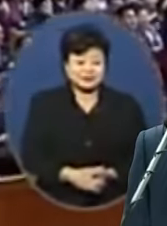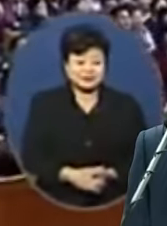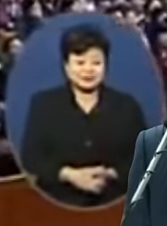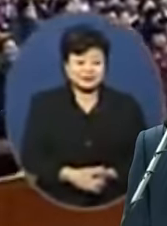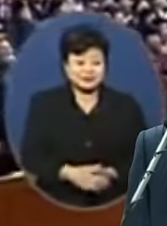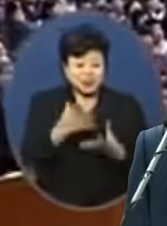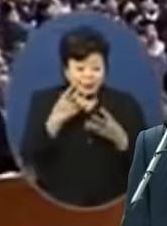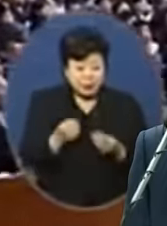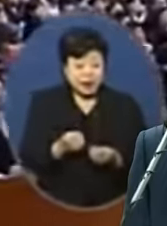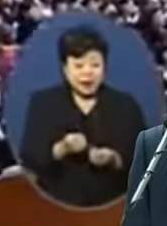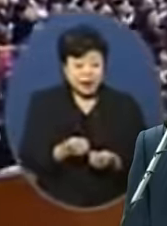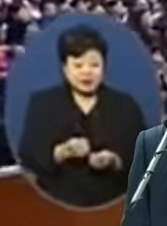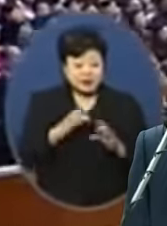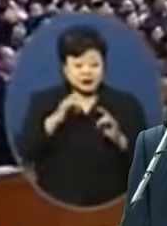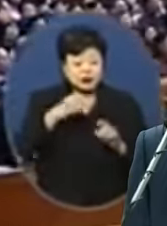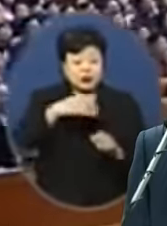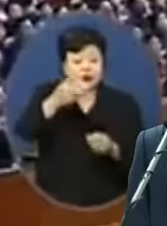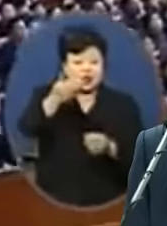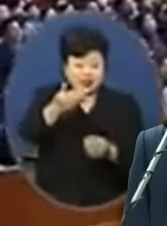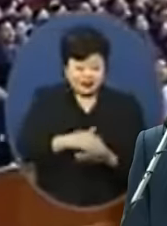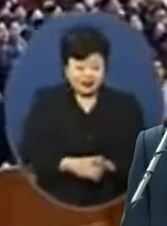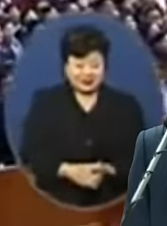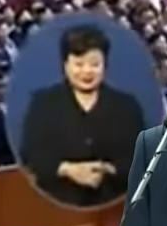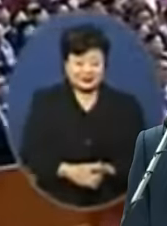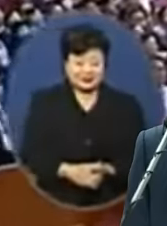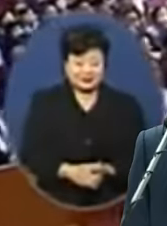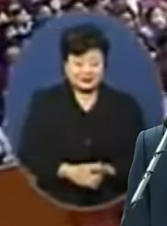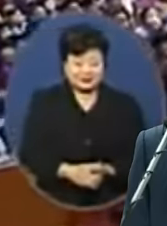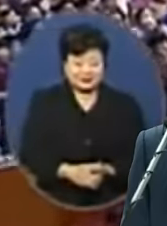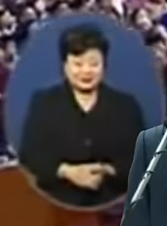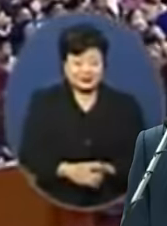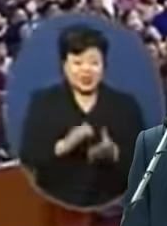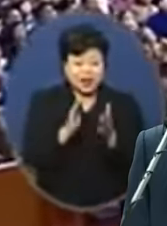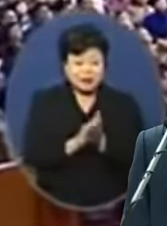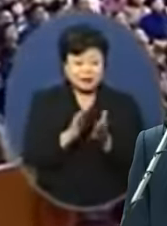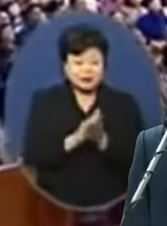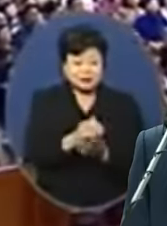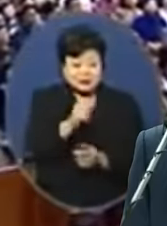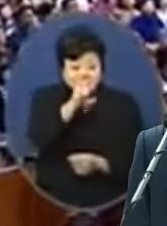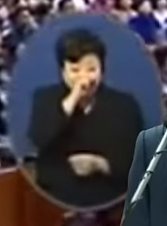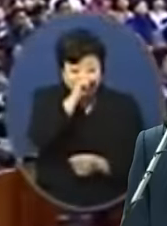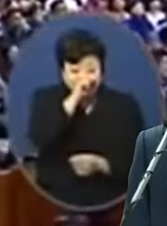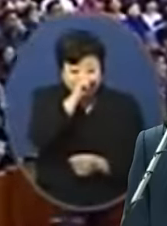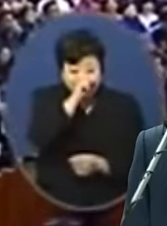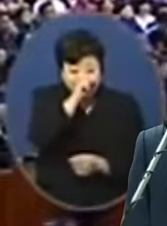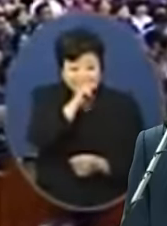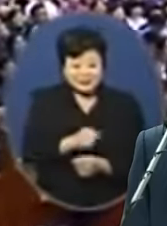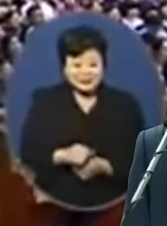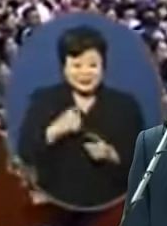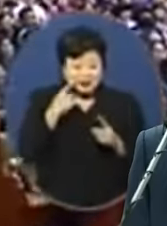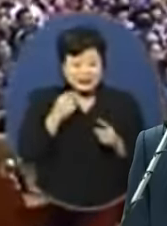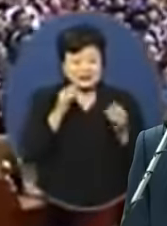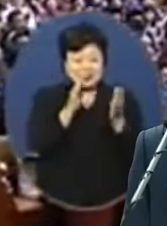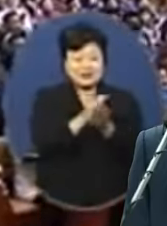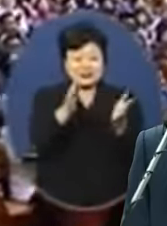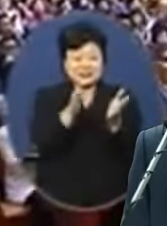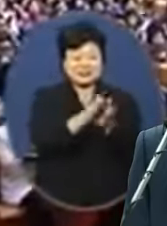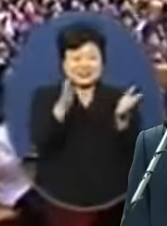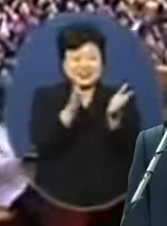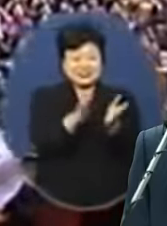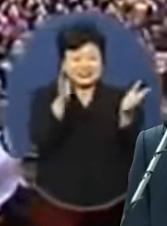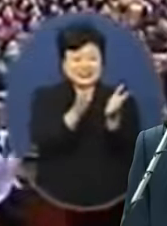더 많은 선교사를 보낼 수가 있습니다. 박수를 치니 좋은데 나도 함 치겠습니다.